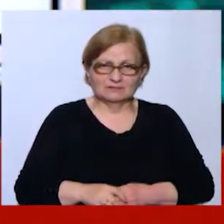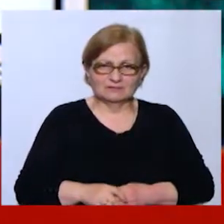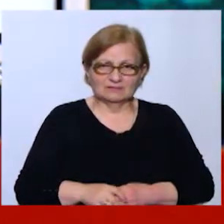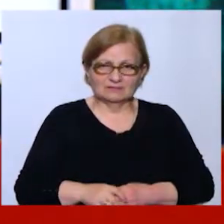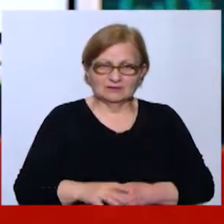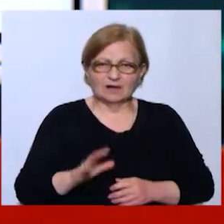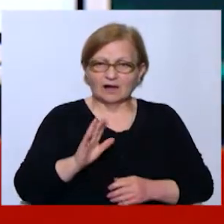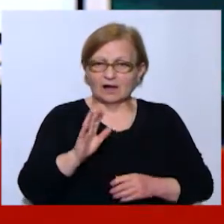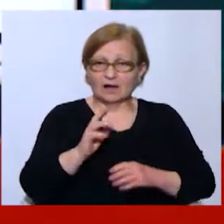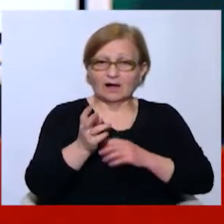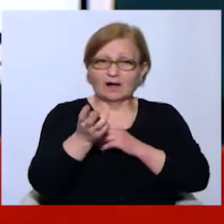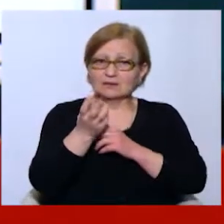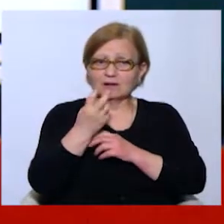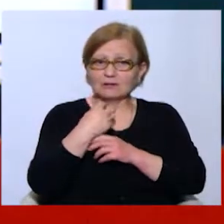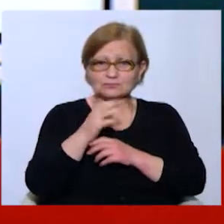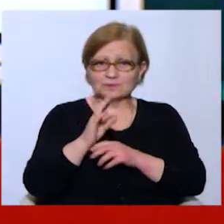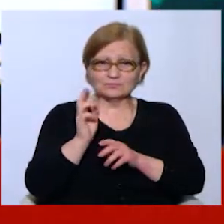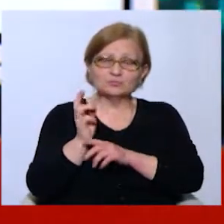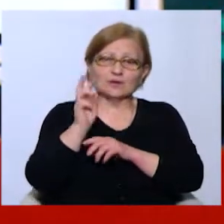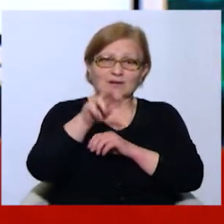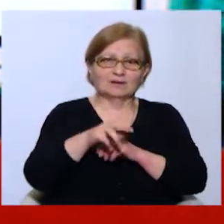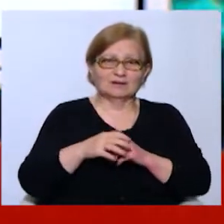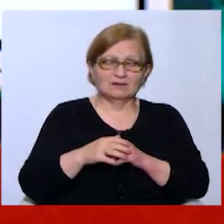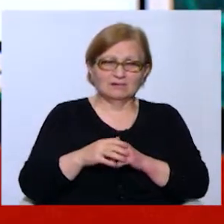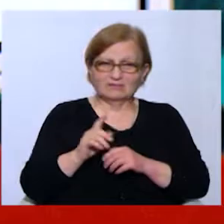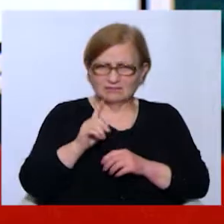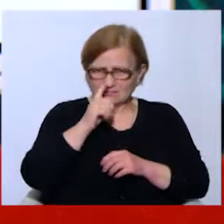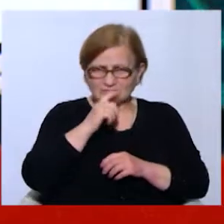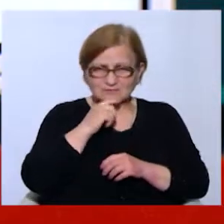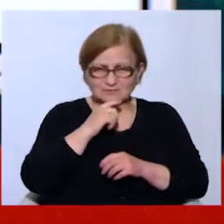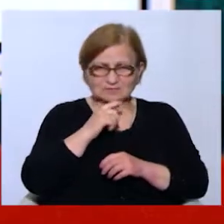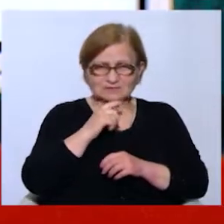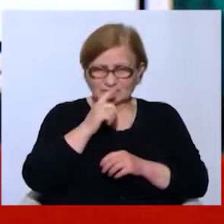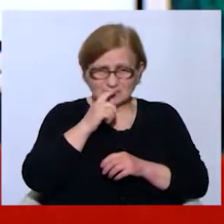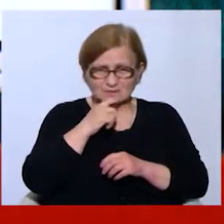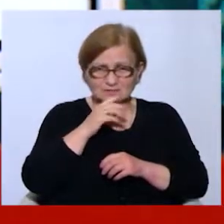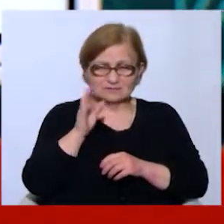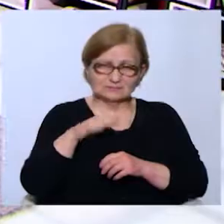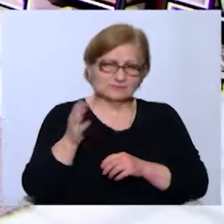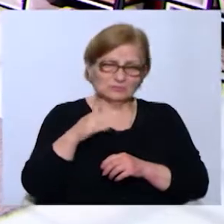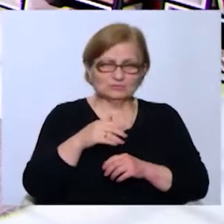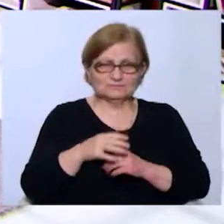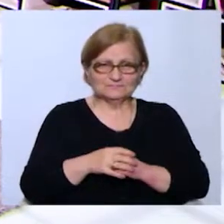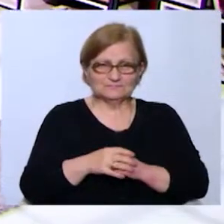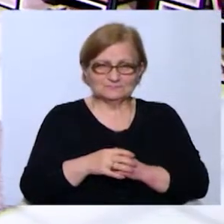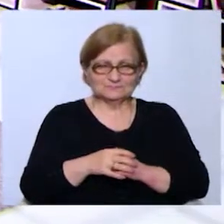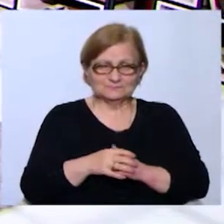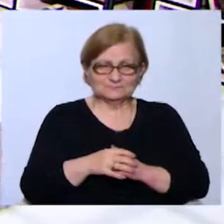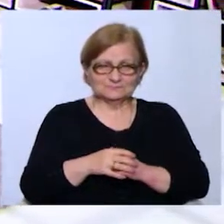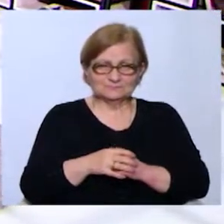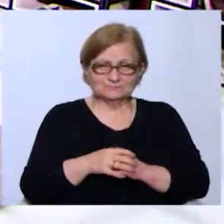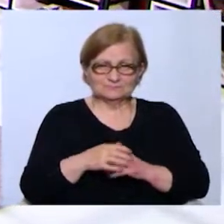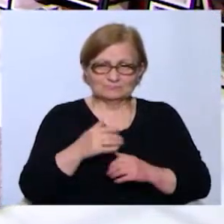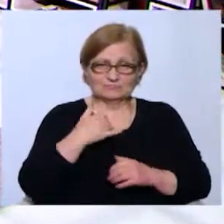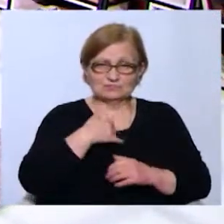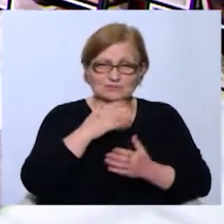უნდა გადმოვახტეთ, უნდა გადავახტეთ. ვერ გაიგეთ რას ვამბობ? ახლავე აგიხსნით. წავედით. ესე იგი,